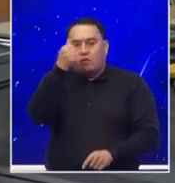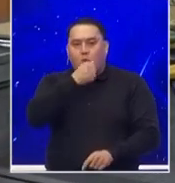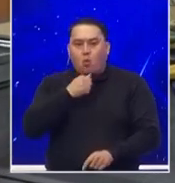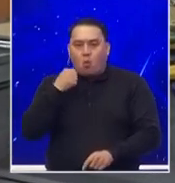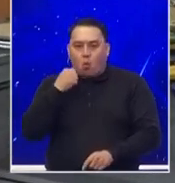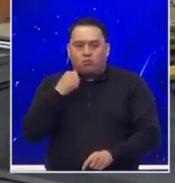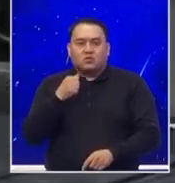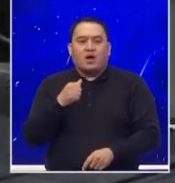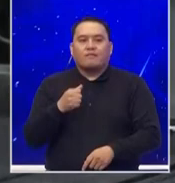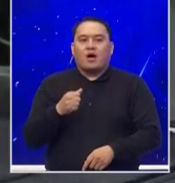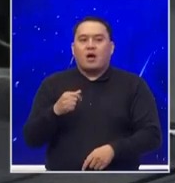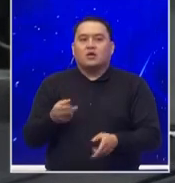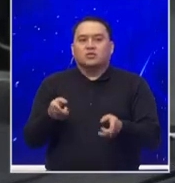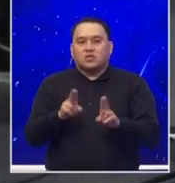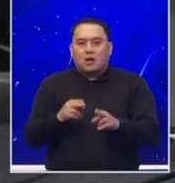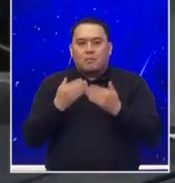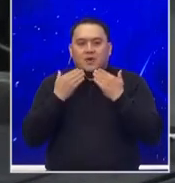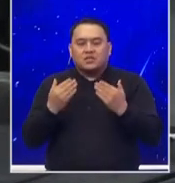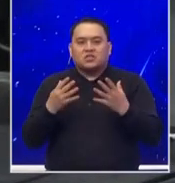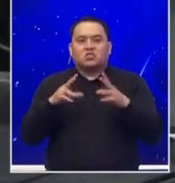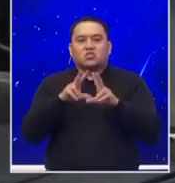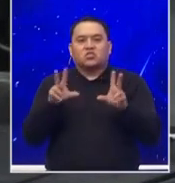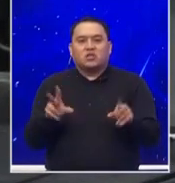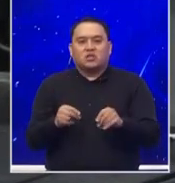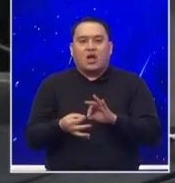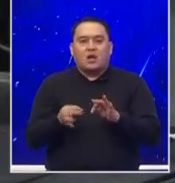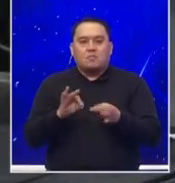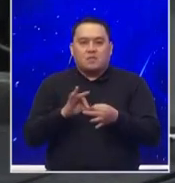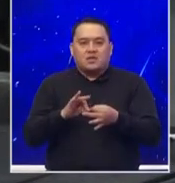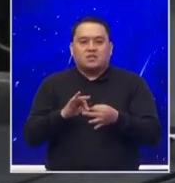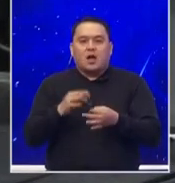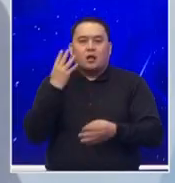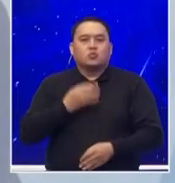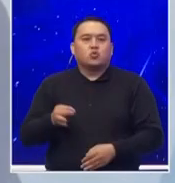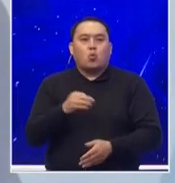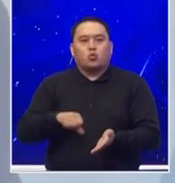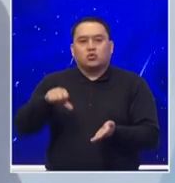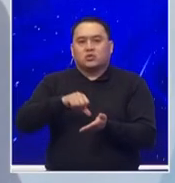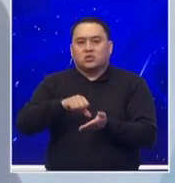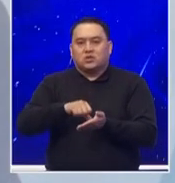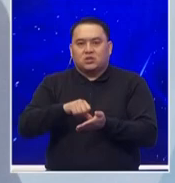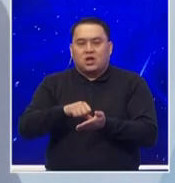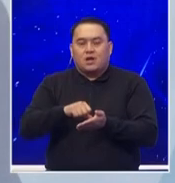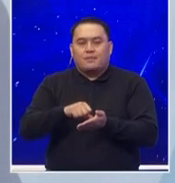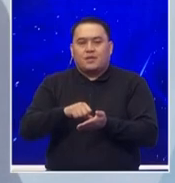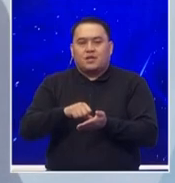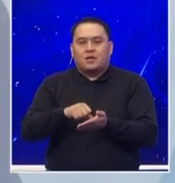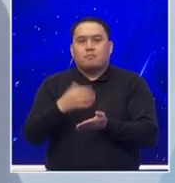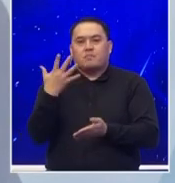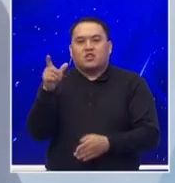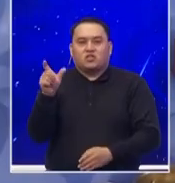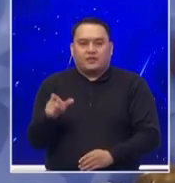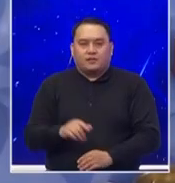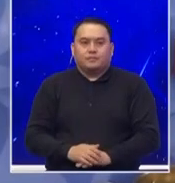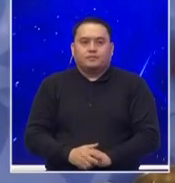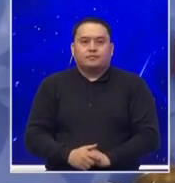спортсменов годом вызовов, ведь остался последний шанс завоевать олимпийскую квоту. От Алматинской области претендуют на лицензию по меньшей мере еще